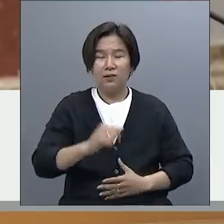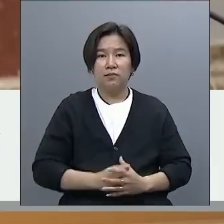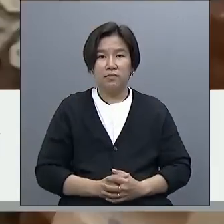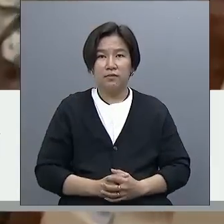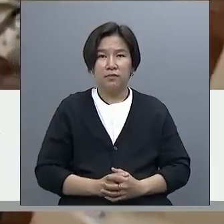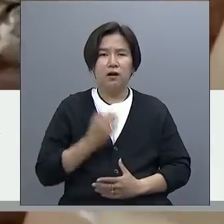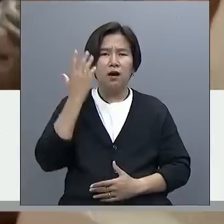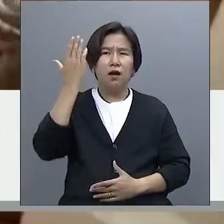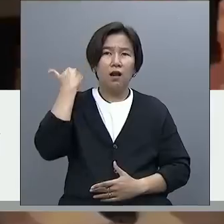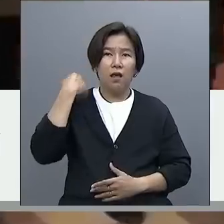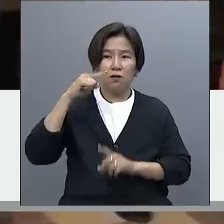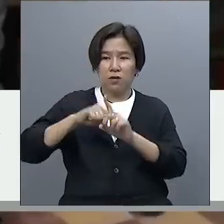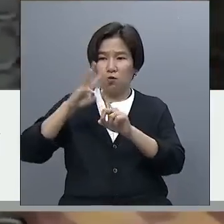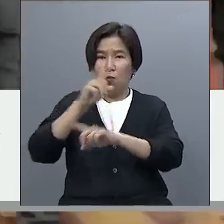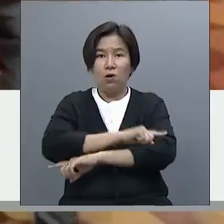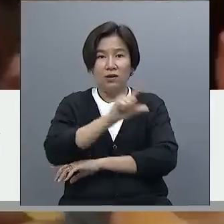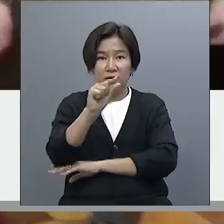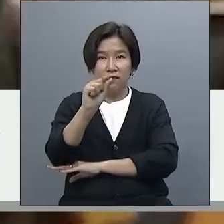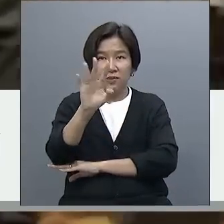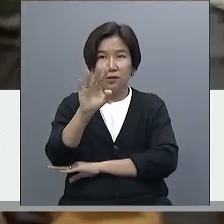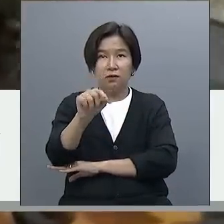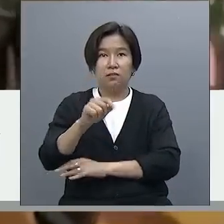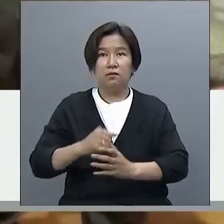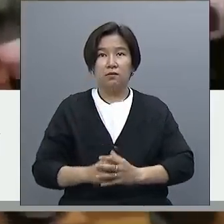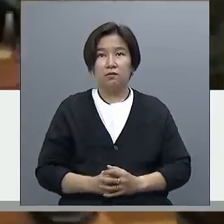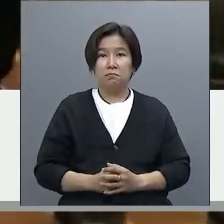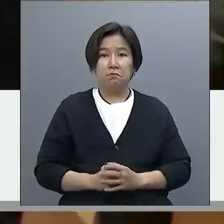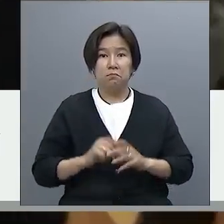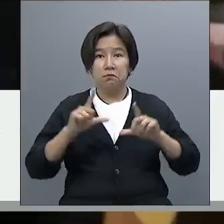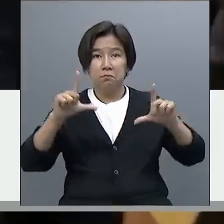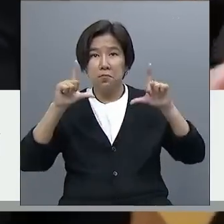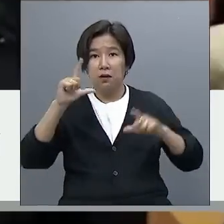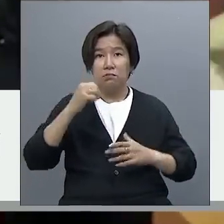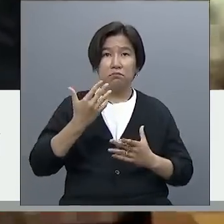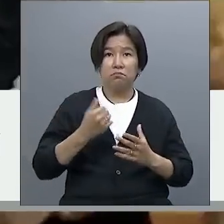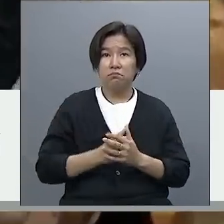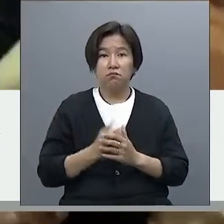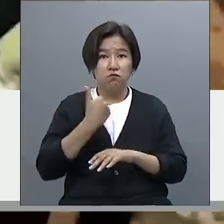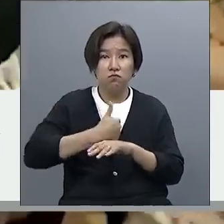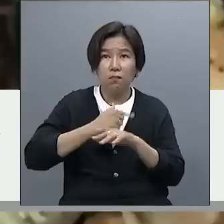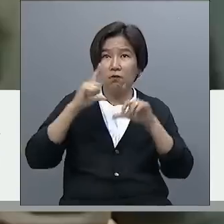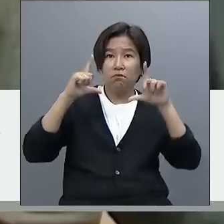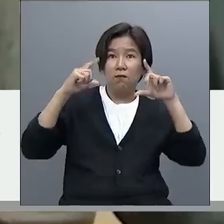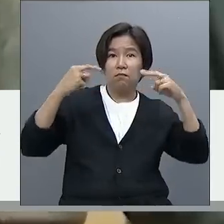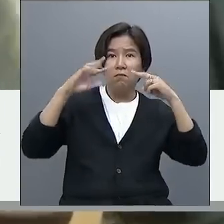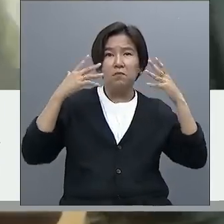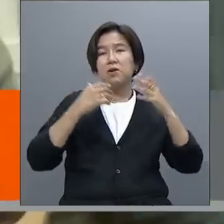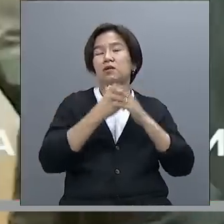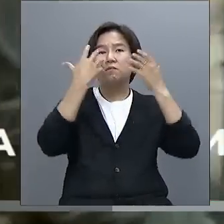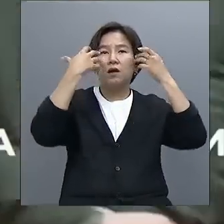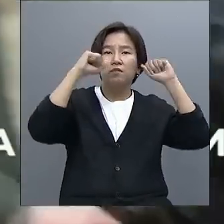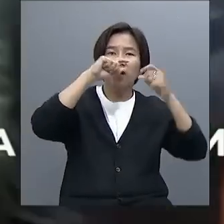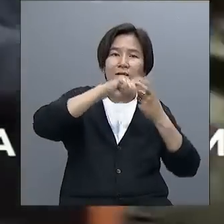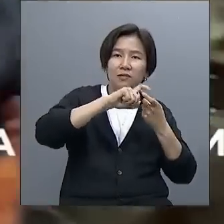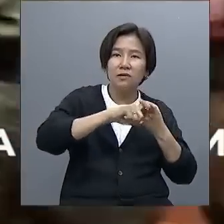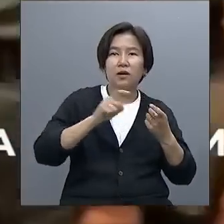มื่อวันที่24มิถุนายนที่ผ่านมาไม่ได้สร้างวีรบุรุษไม่ว่าจะเป็นหัวหน้ากลุ่มวากเนอร์วลาดิมีร์ปูตินประธานาธิบดีรัส